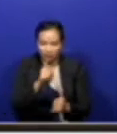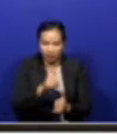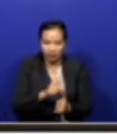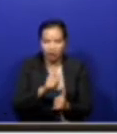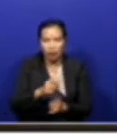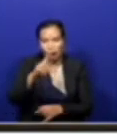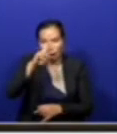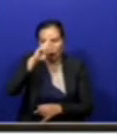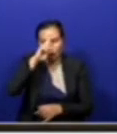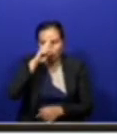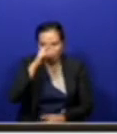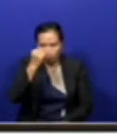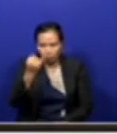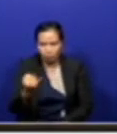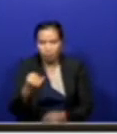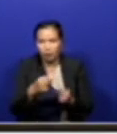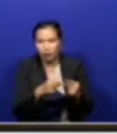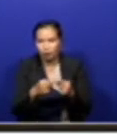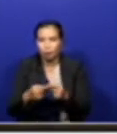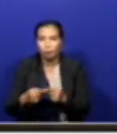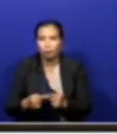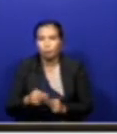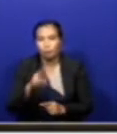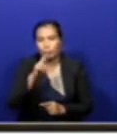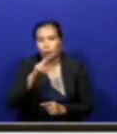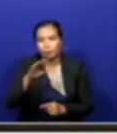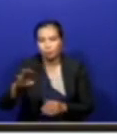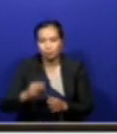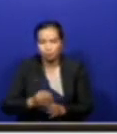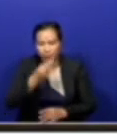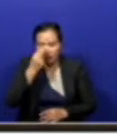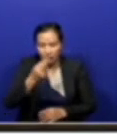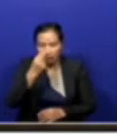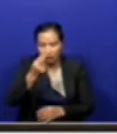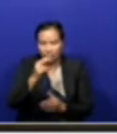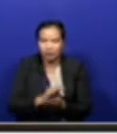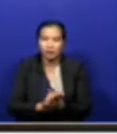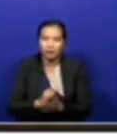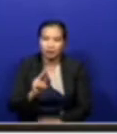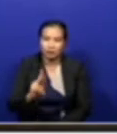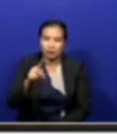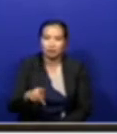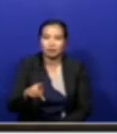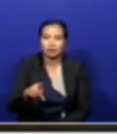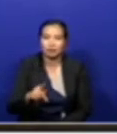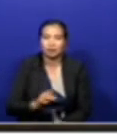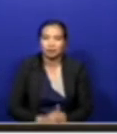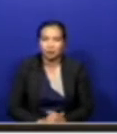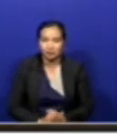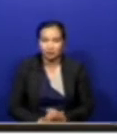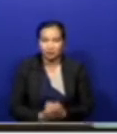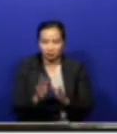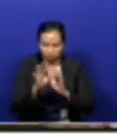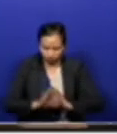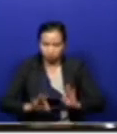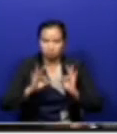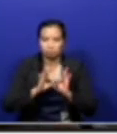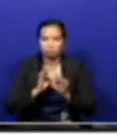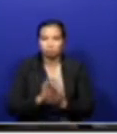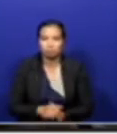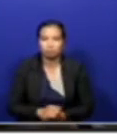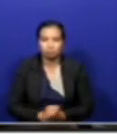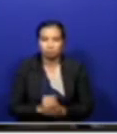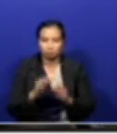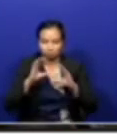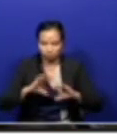คภูมิแพ้ที่มันต่อเนื่องไปยังระบบหายใจของร่างกายเนี่ยมันเป็นพันนะครับอันนี้แหละคือสิ่งที่สำคัญที่รัฐ